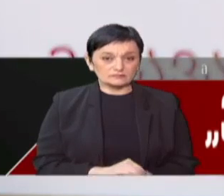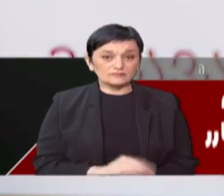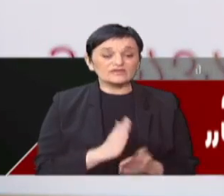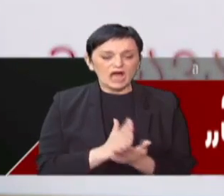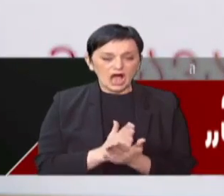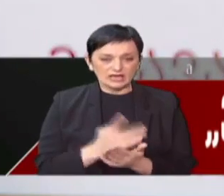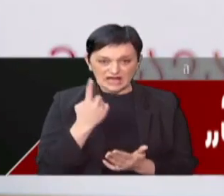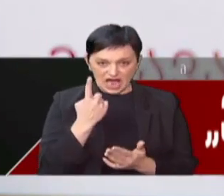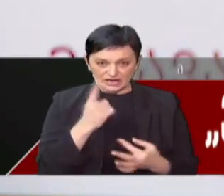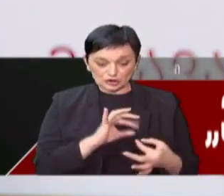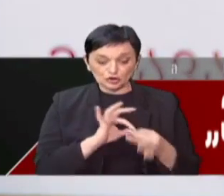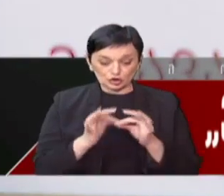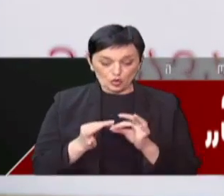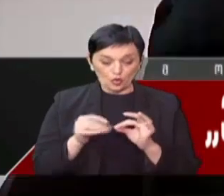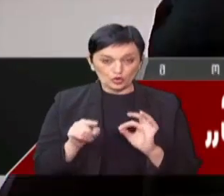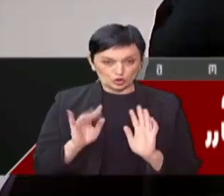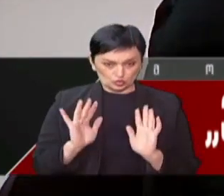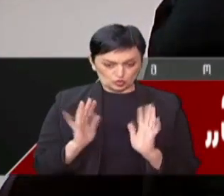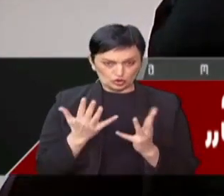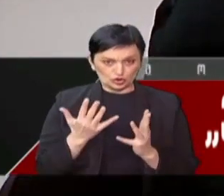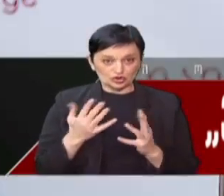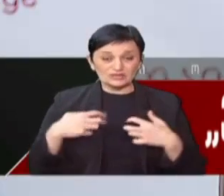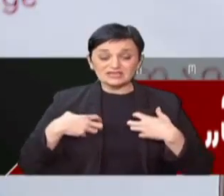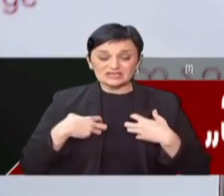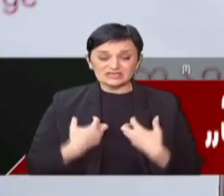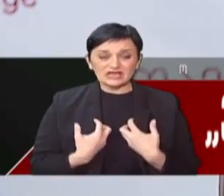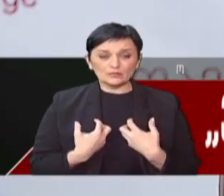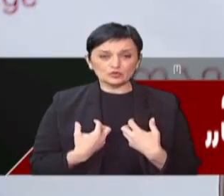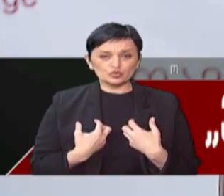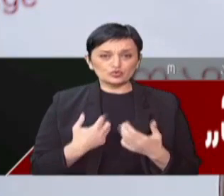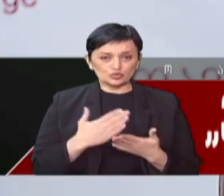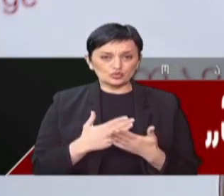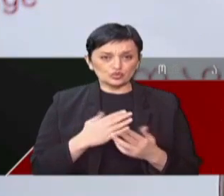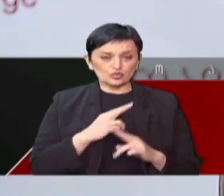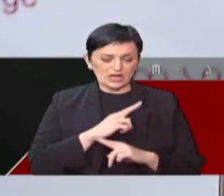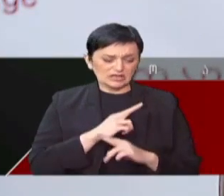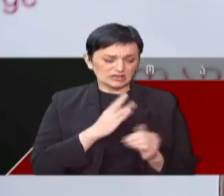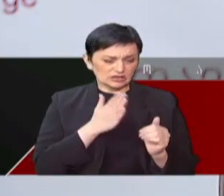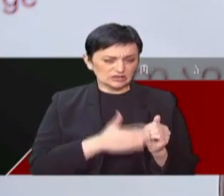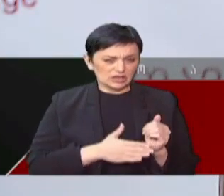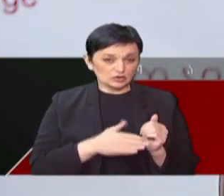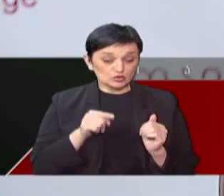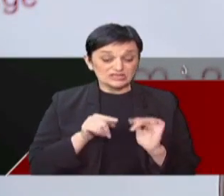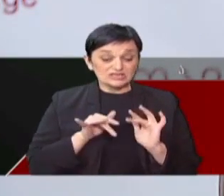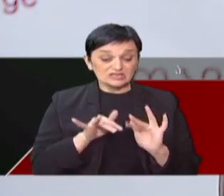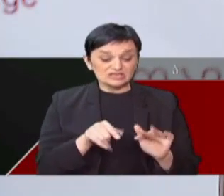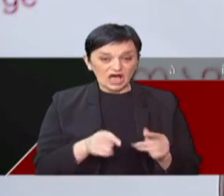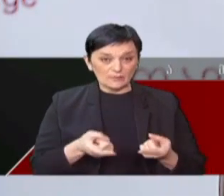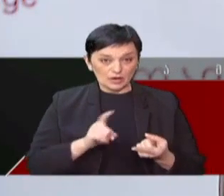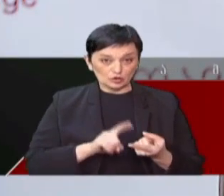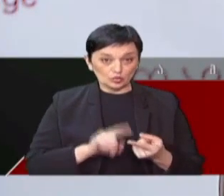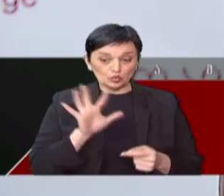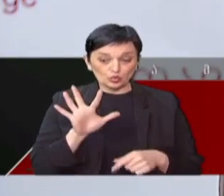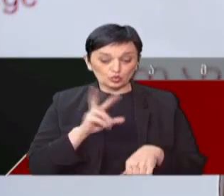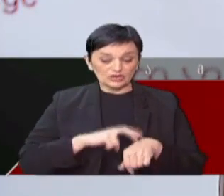არის ერთი კონკრეტული შემთხვევა, რომელიც სამწუხაროდ ლეტალურად დასრულდა. ამ საქმესთან დაკავშირებით ხუთ